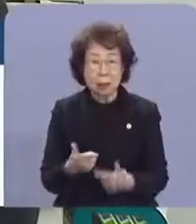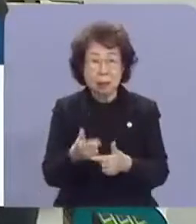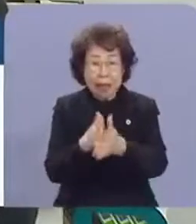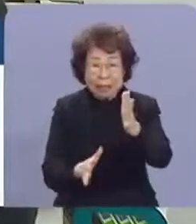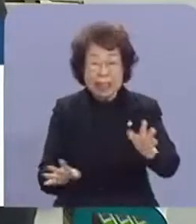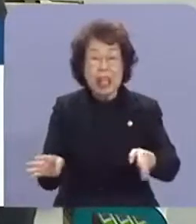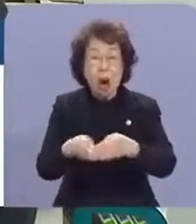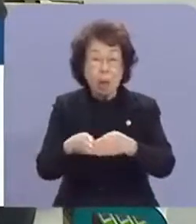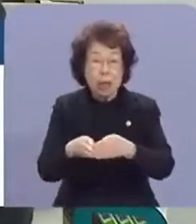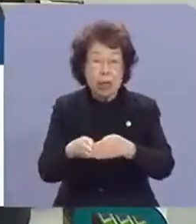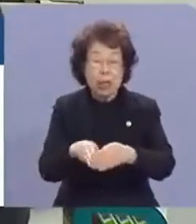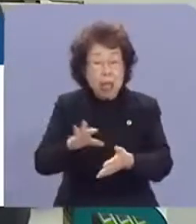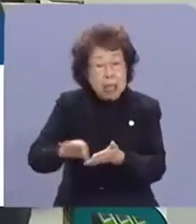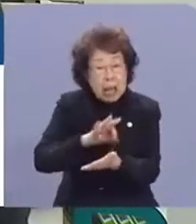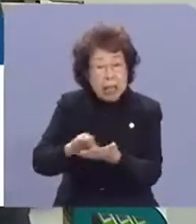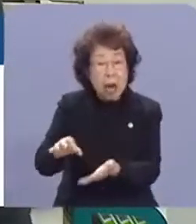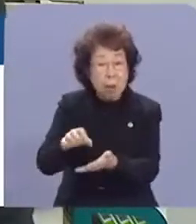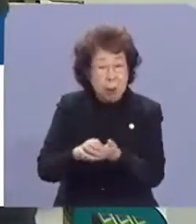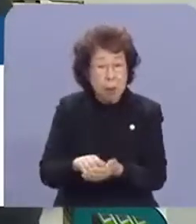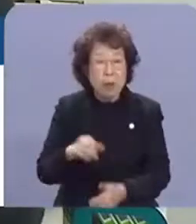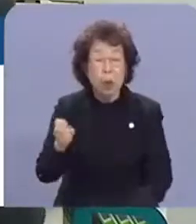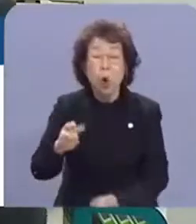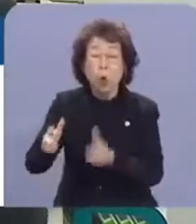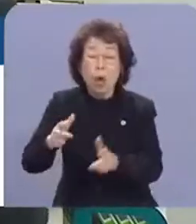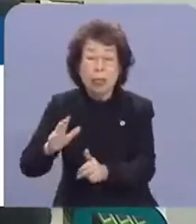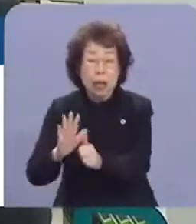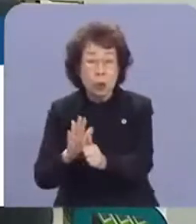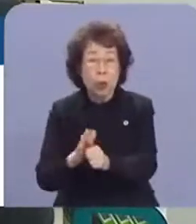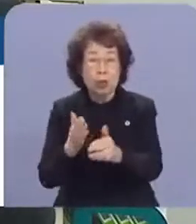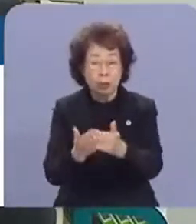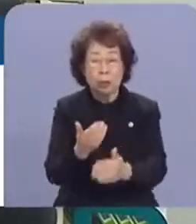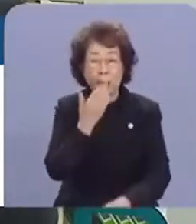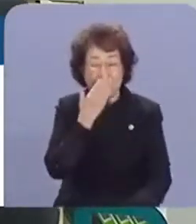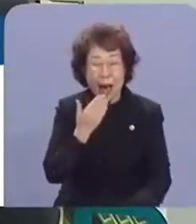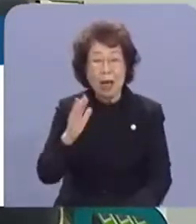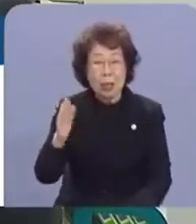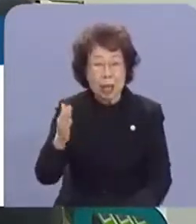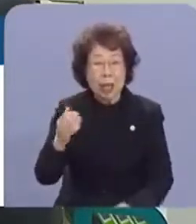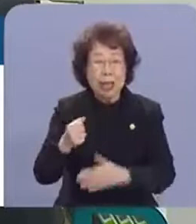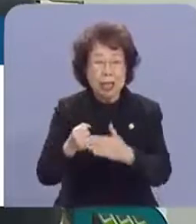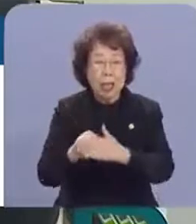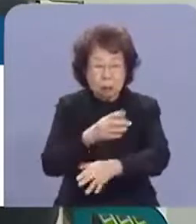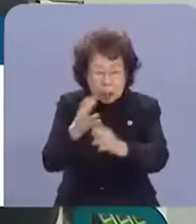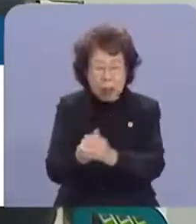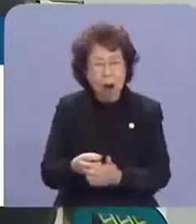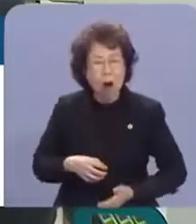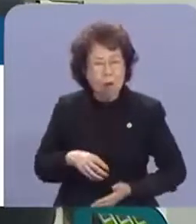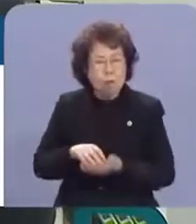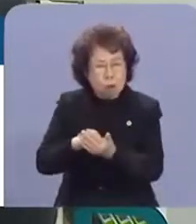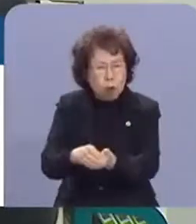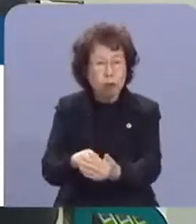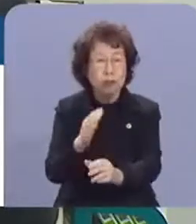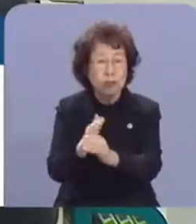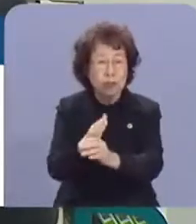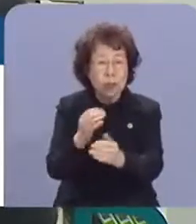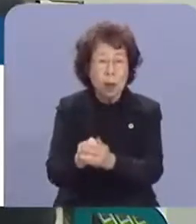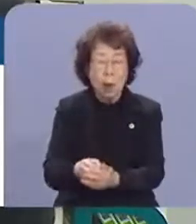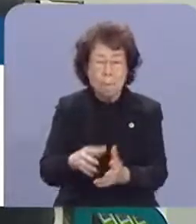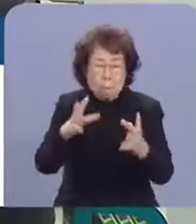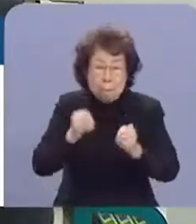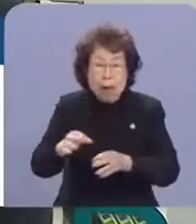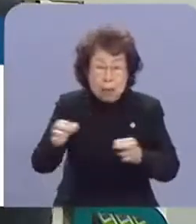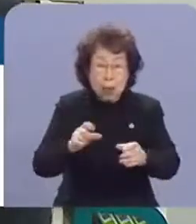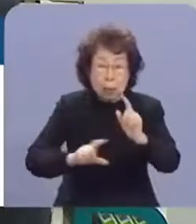협의를 해서 예산 범위라든지 또 회사에서도 기획 활동의 관련된 부분을 적극 저희들로 요청을 해서 최대한